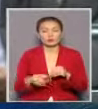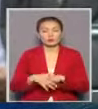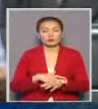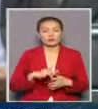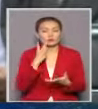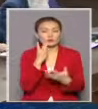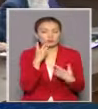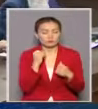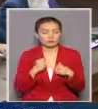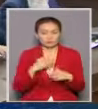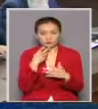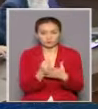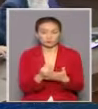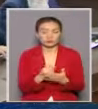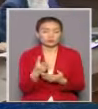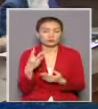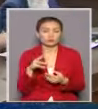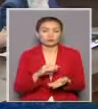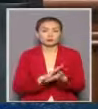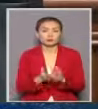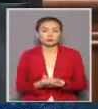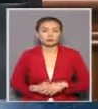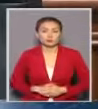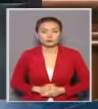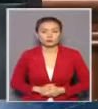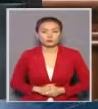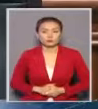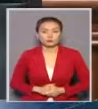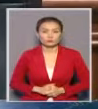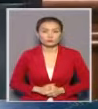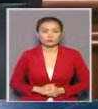Ассамблеи сосредоточились на следующих трех приоритетах.